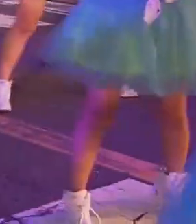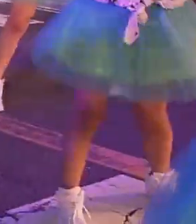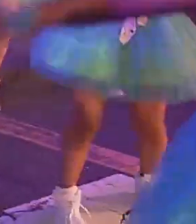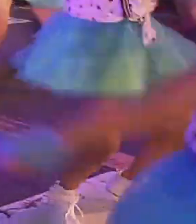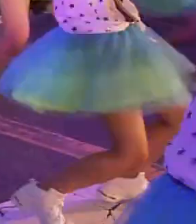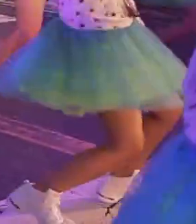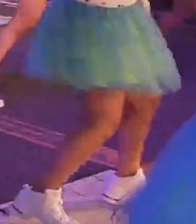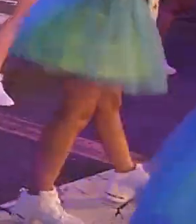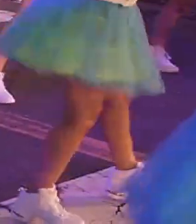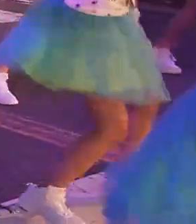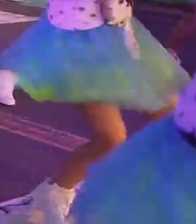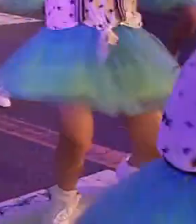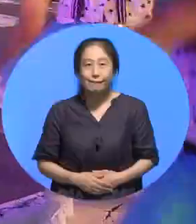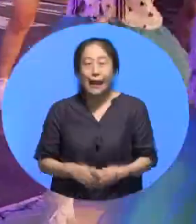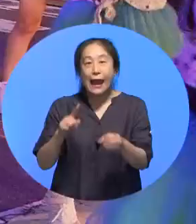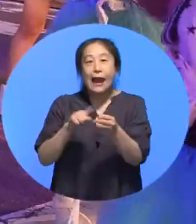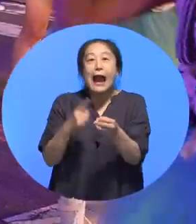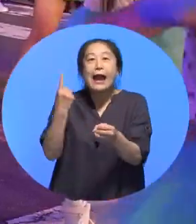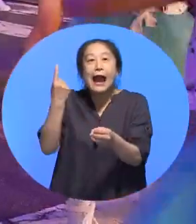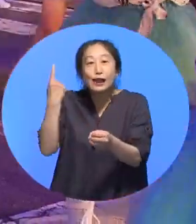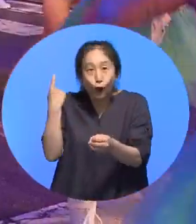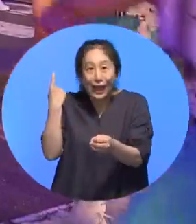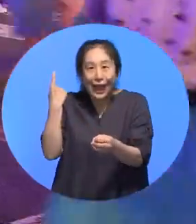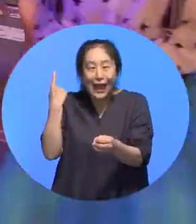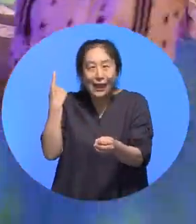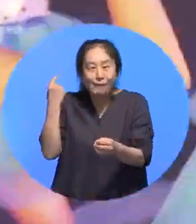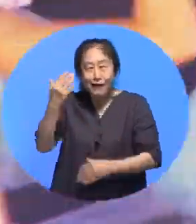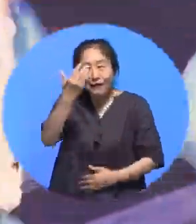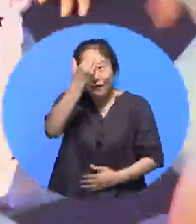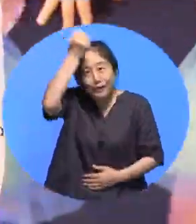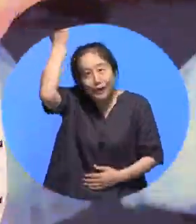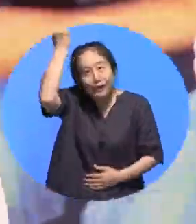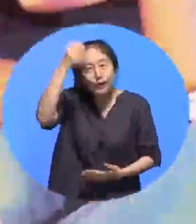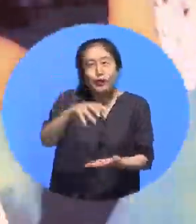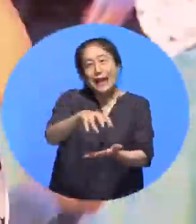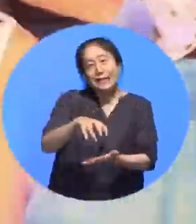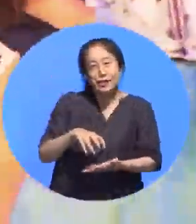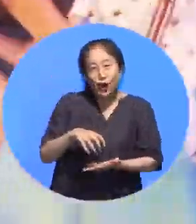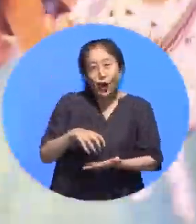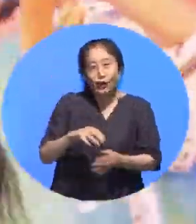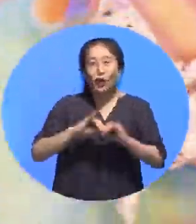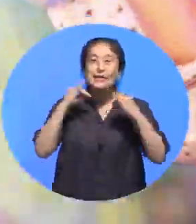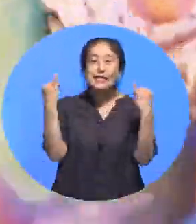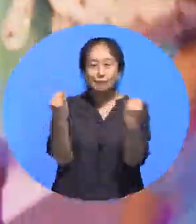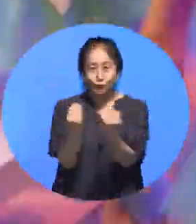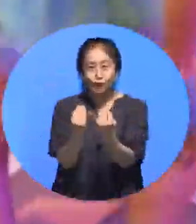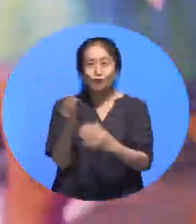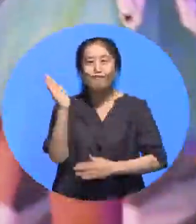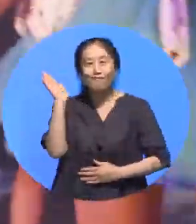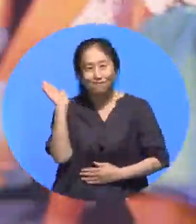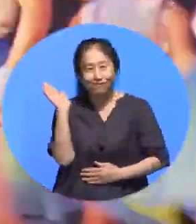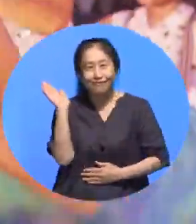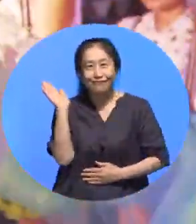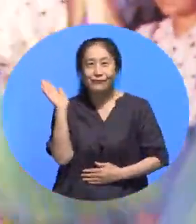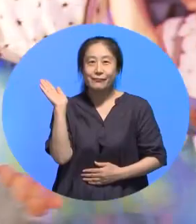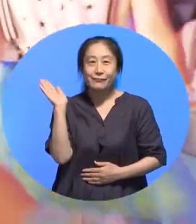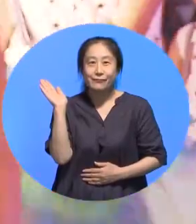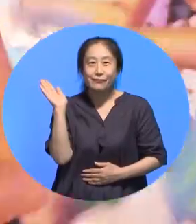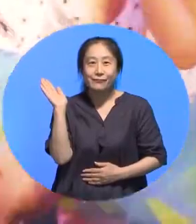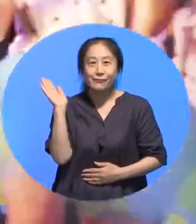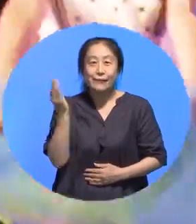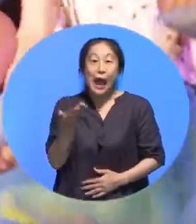ます水田踊りに今年も参加するのは昨年水賞に輝いた